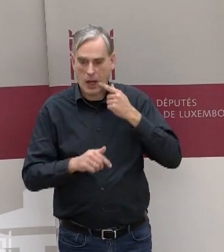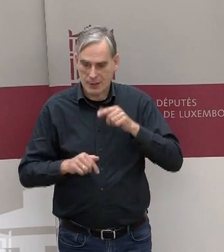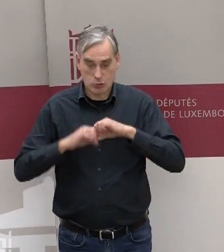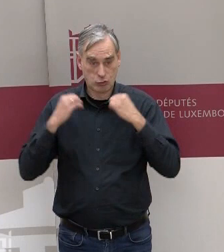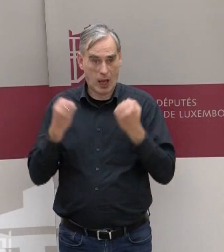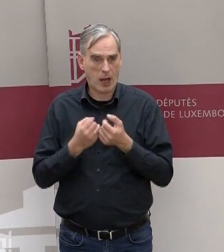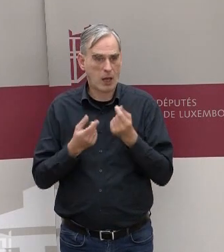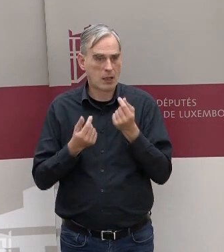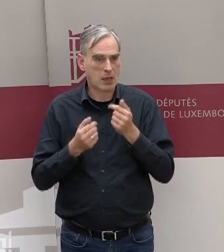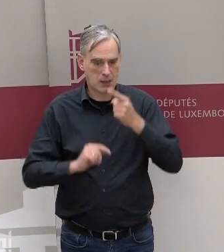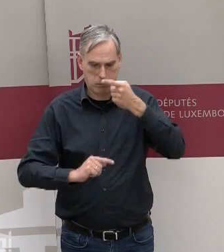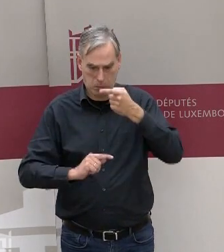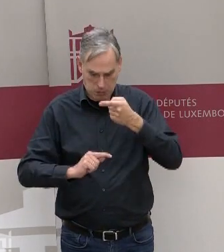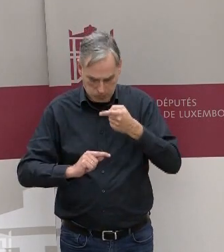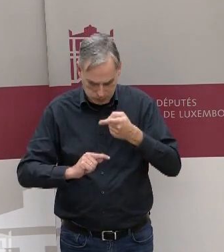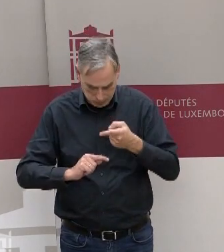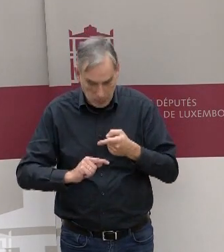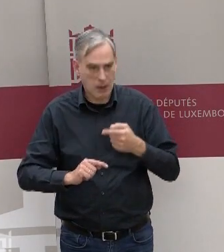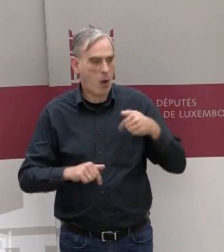budgetisiert hat.